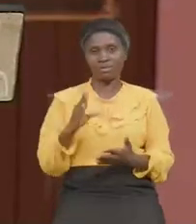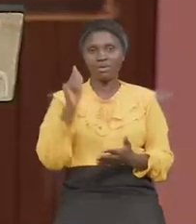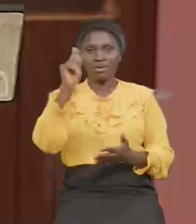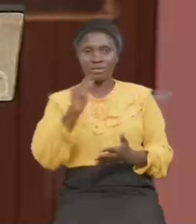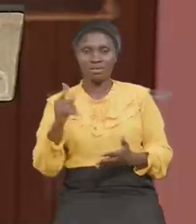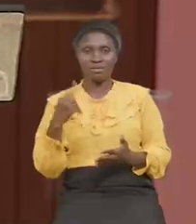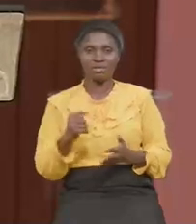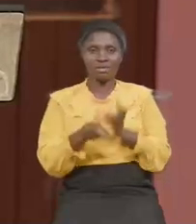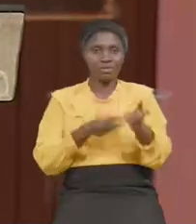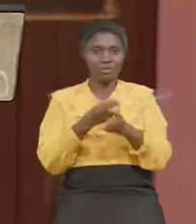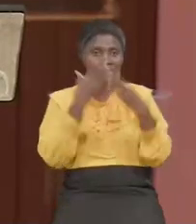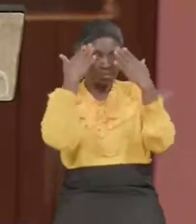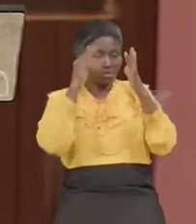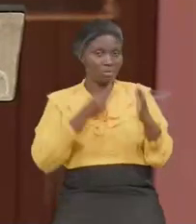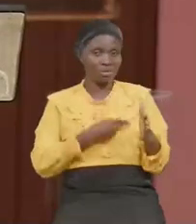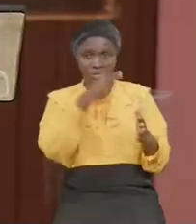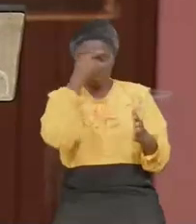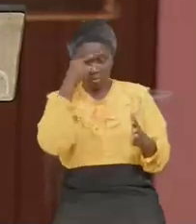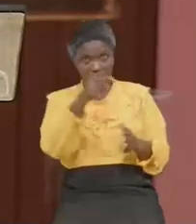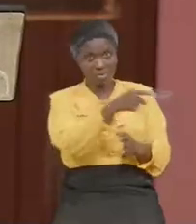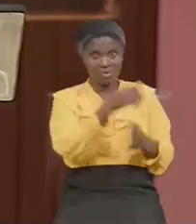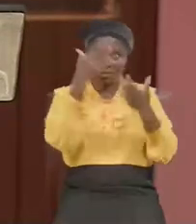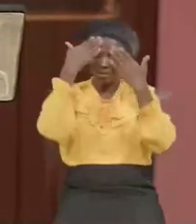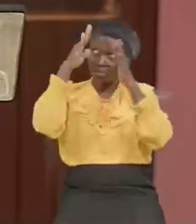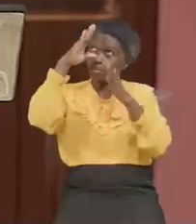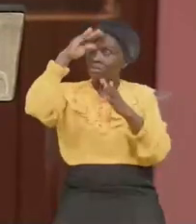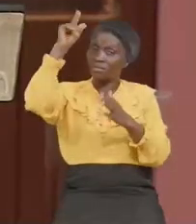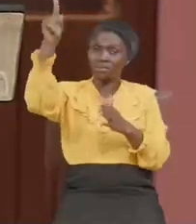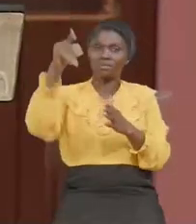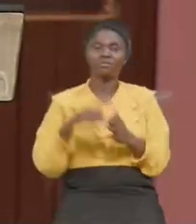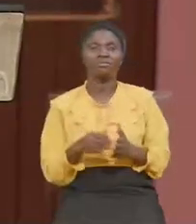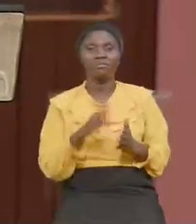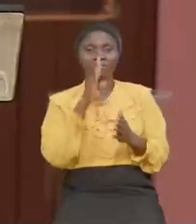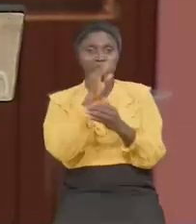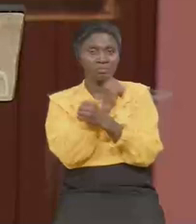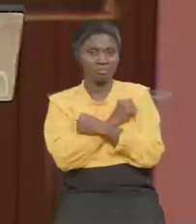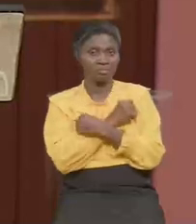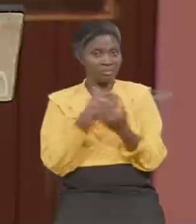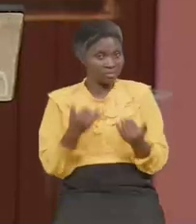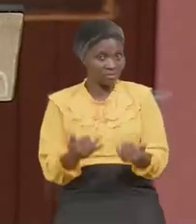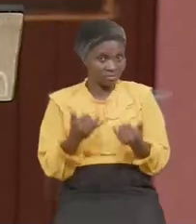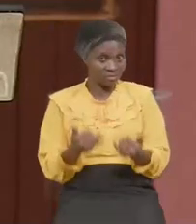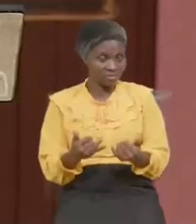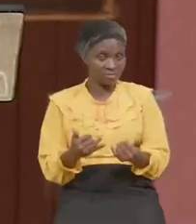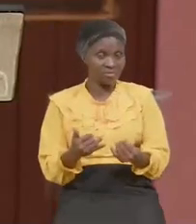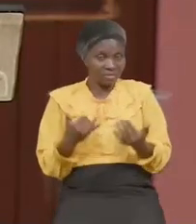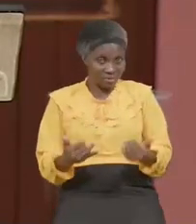connu. Bien aimés, nous sommes maintenant, au présent, nous sommes maintenant enfants de